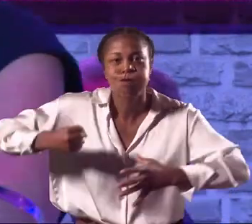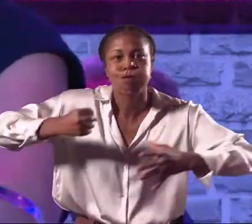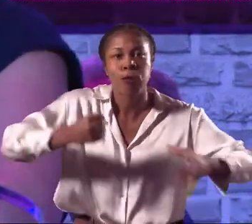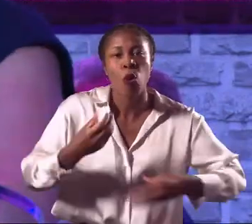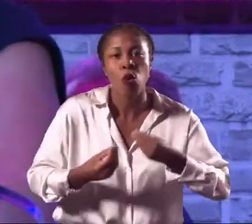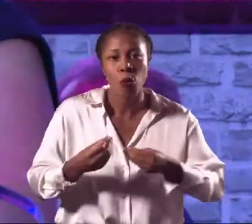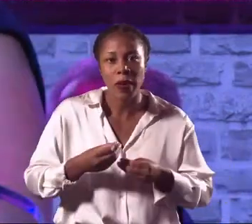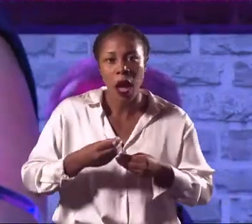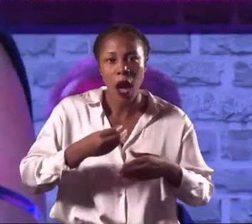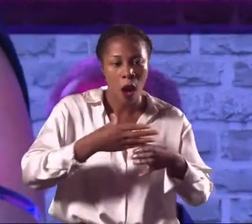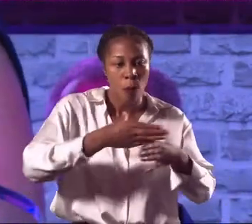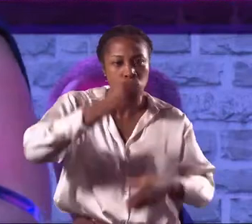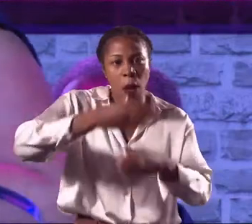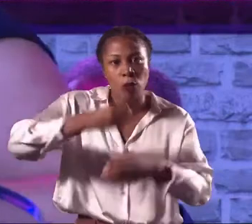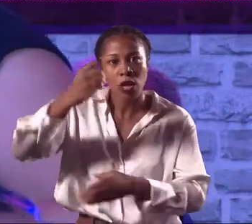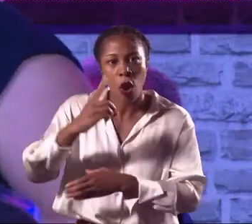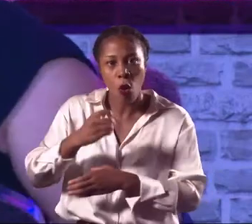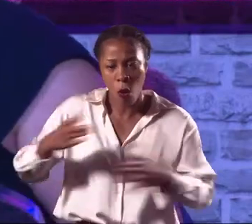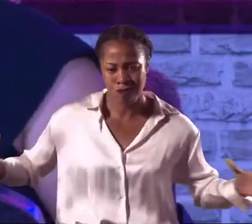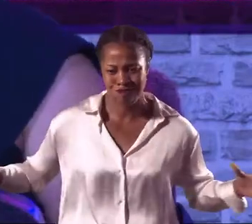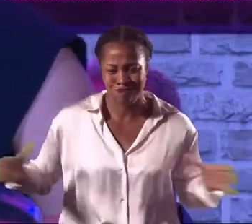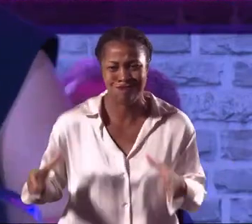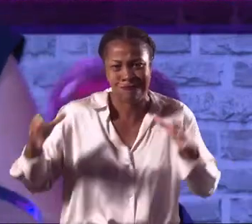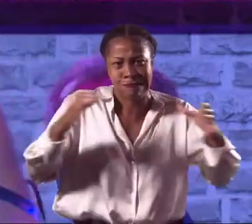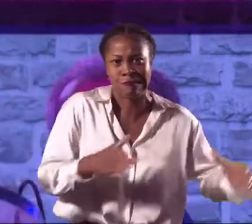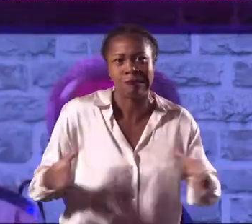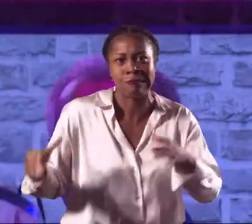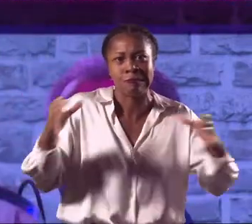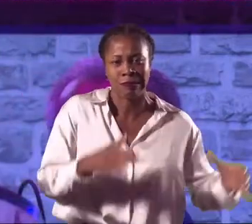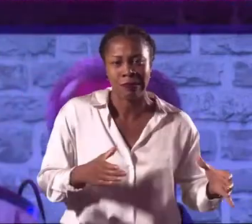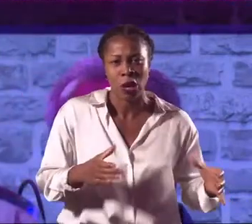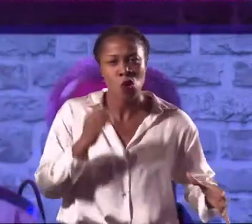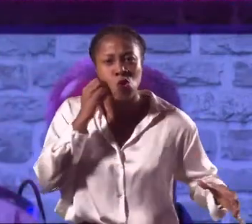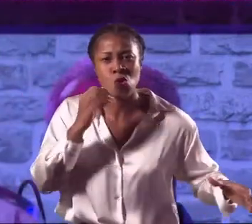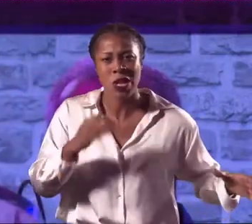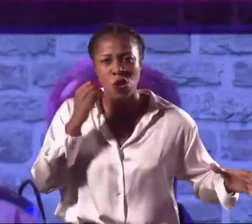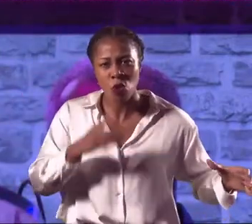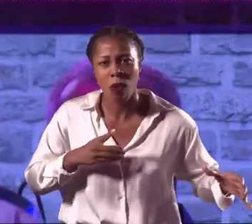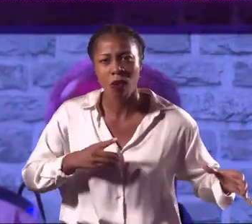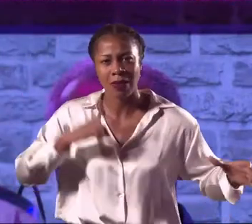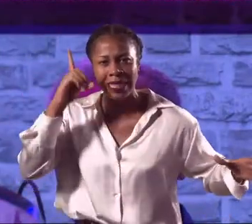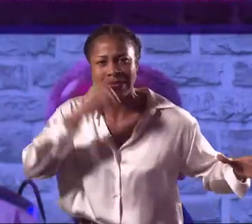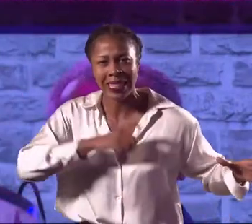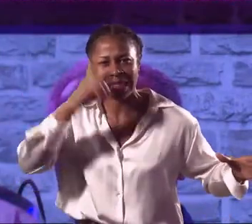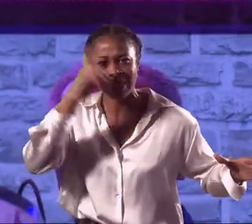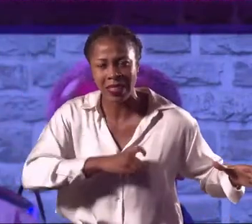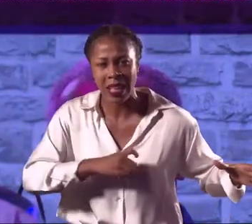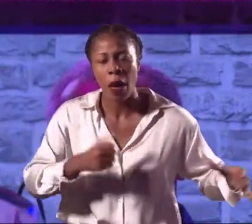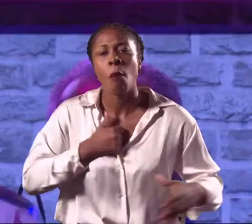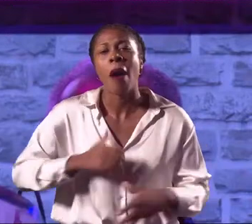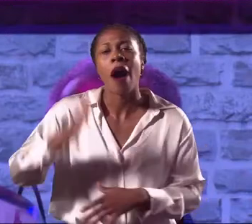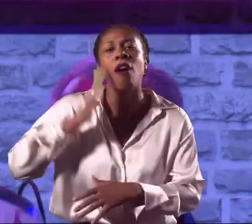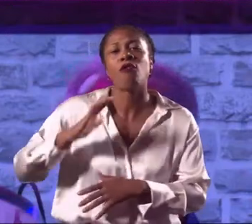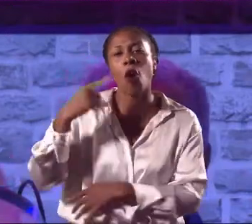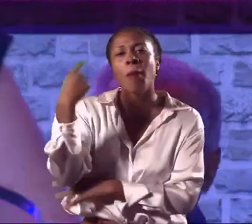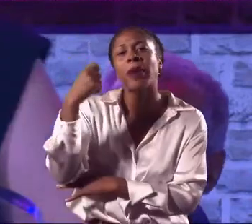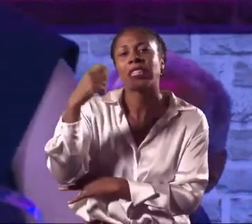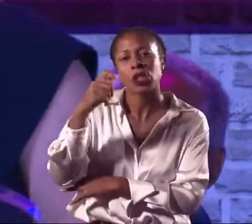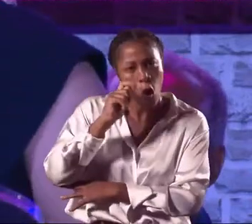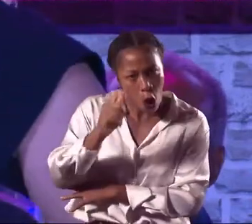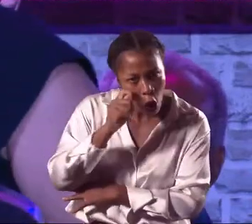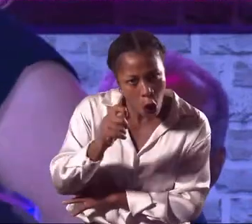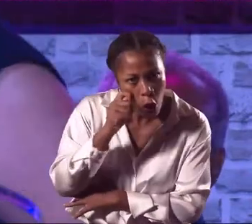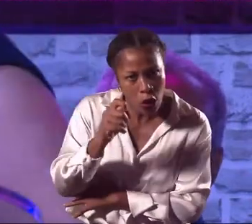d'eau, j'ai vu les immenses difficultés quotidiennes. Et lorsque j'étais présidente de la commission d'enquête sur la question de l'eau, celle que la France Insoumise avait